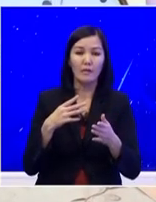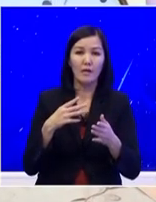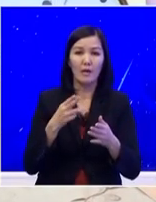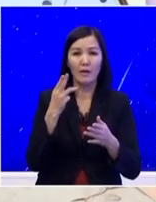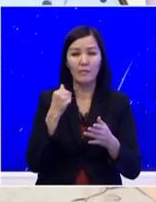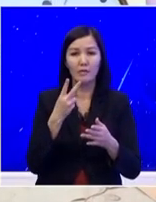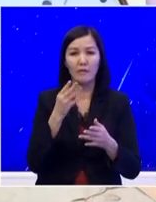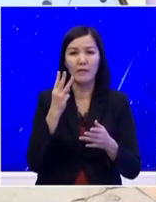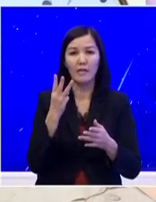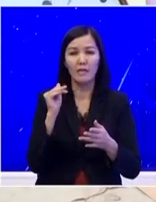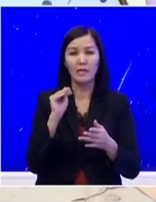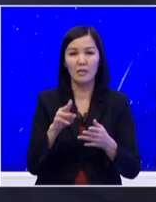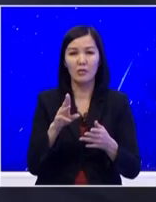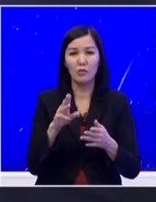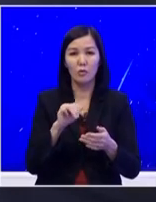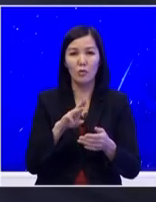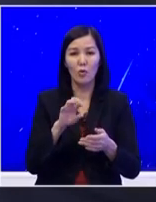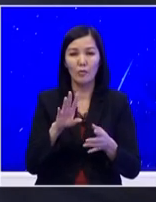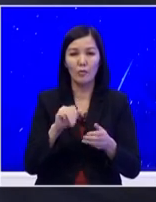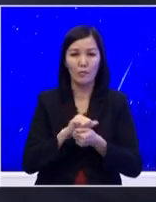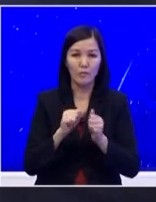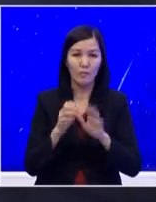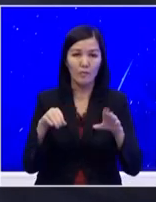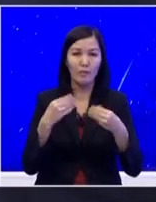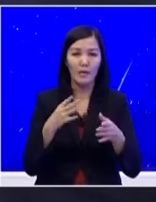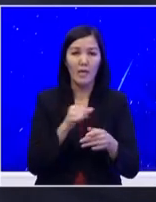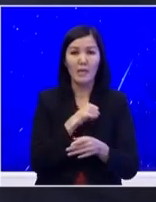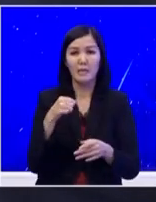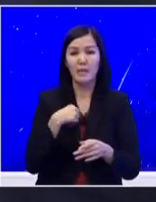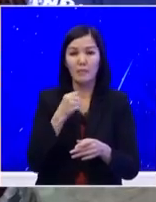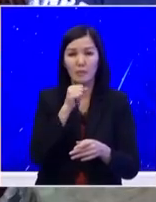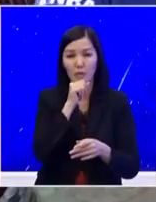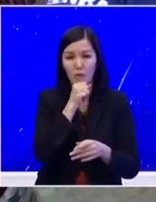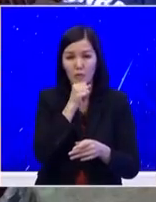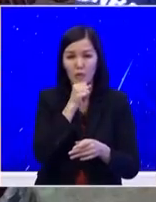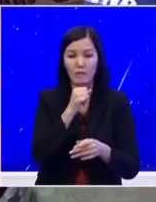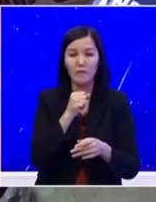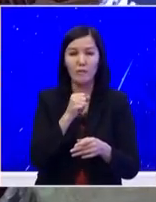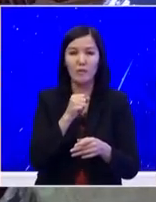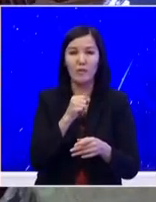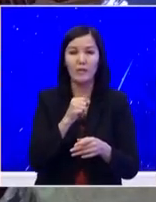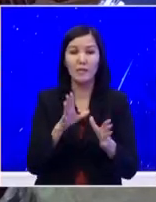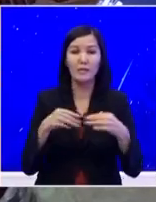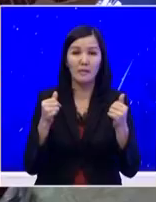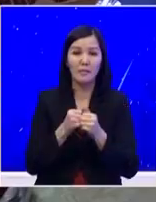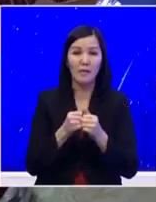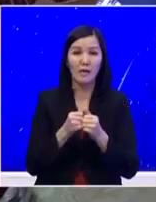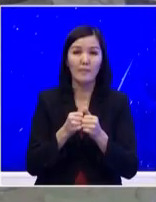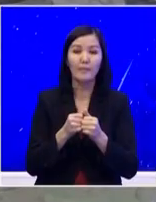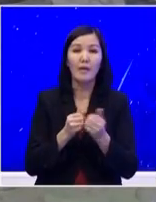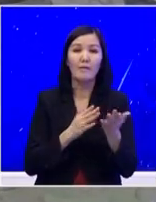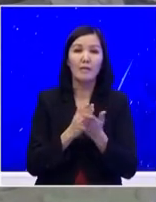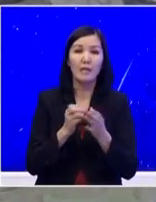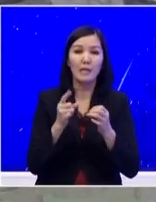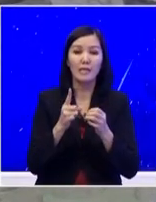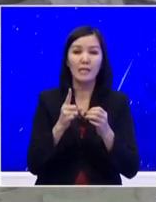обычно по 2-3 выдавали. Сам Турарбек Ахметчинов считает, что главная награда любого человека – это его семья. У доблестного ветерана